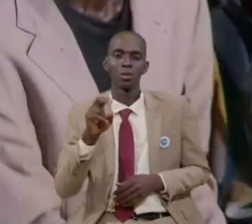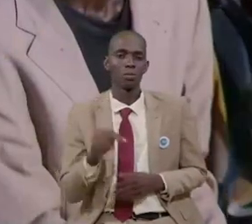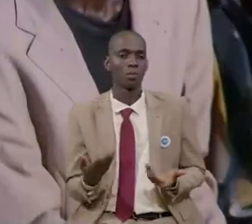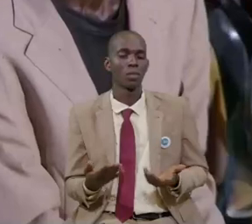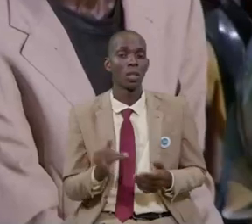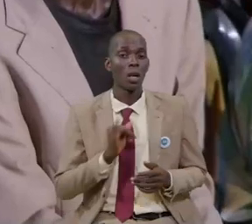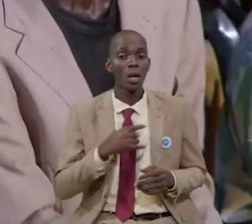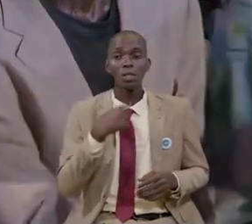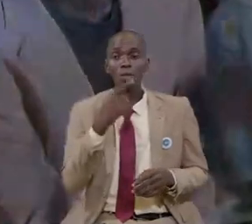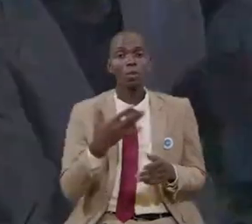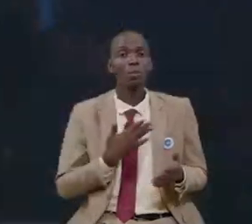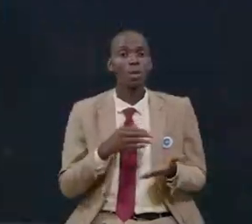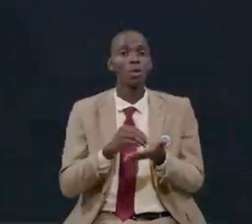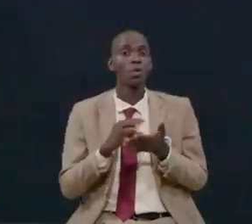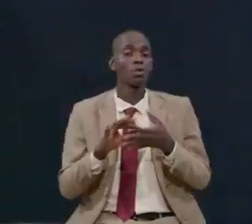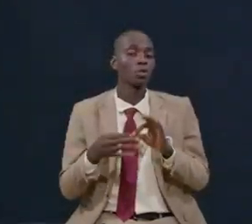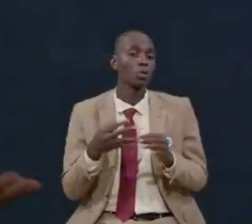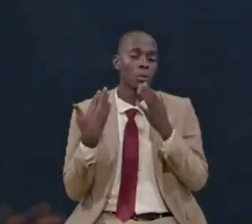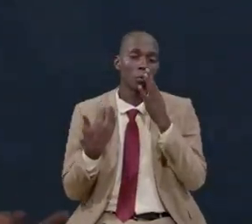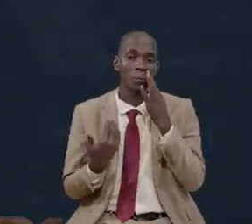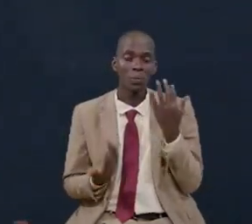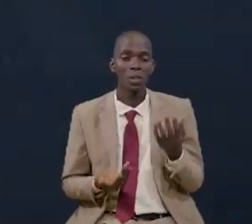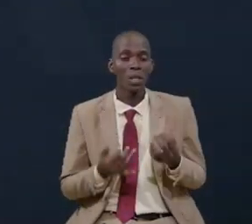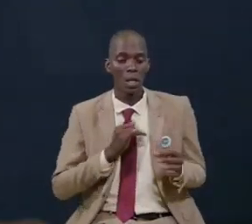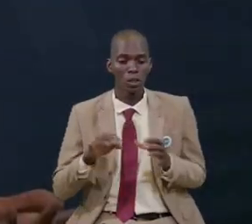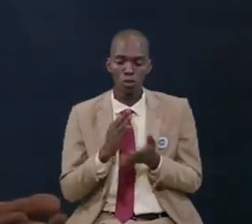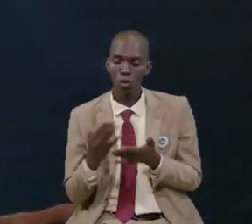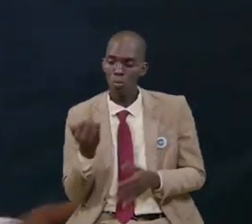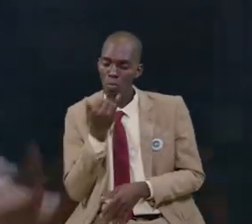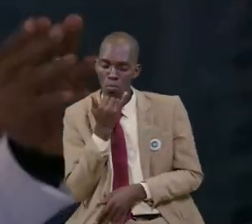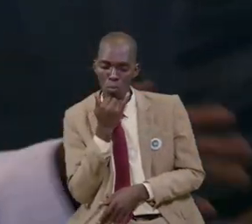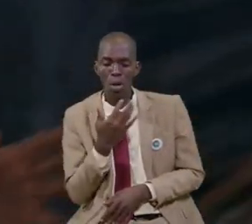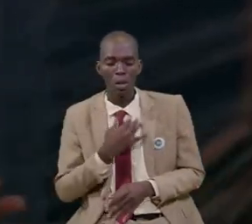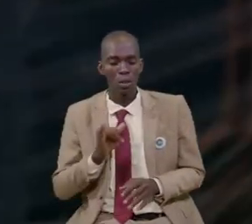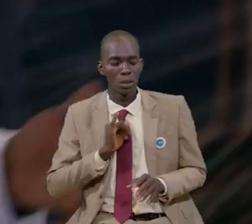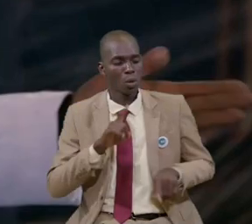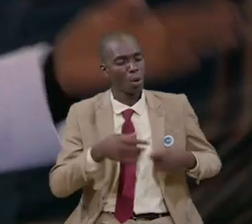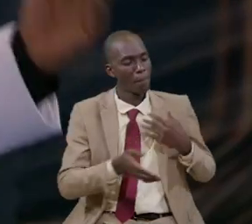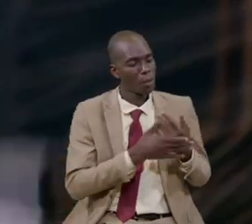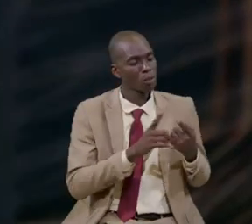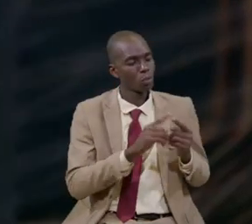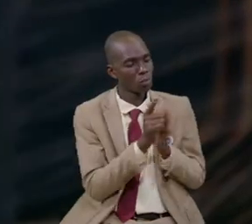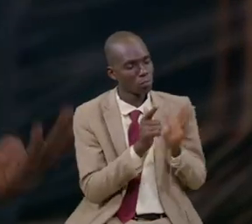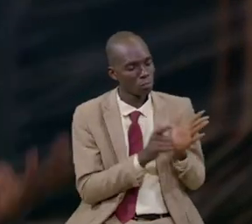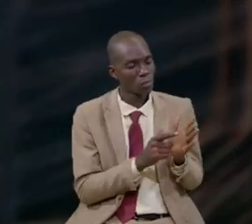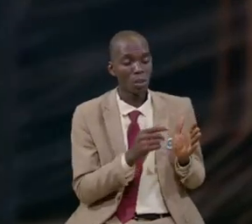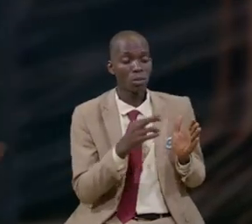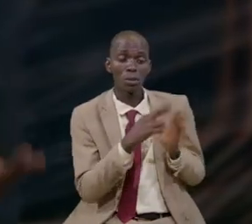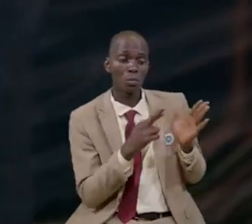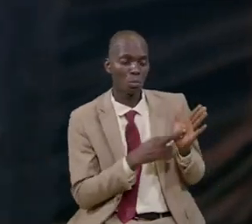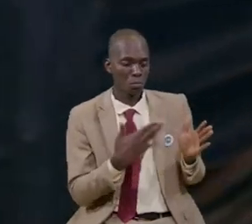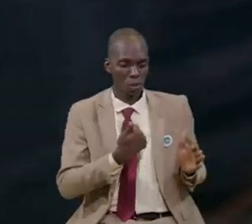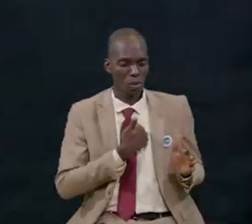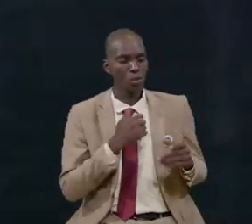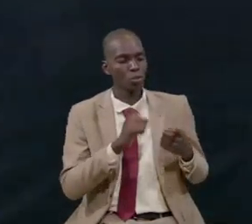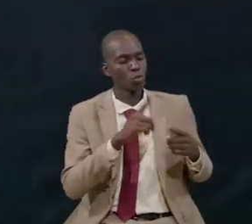tu offenses, je vous ai dit ce que j'avais fait, ce que j'avais fait. Je suis allé voir mon directeur. Je